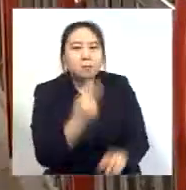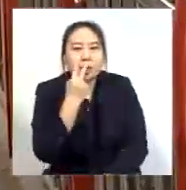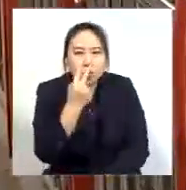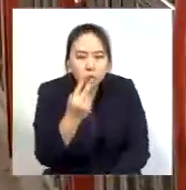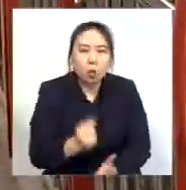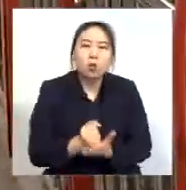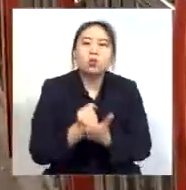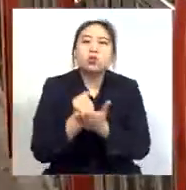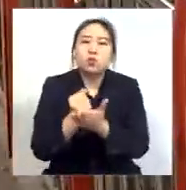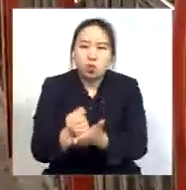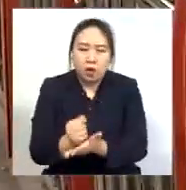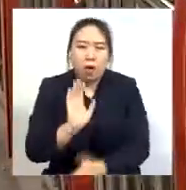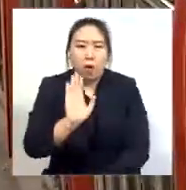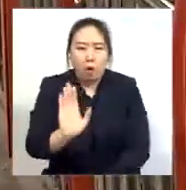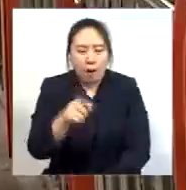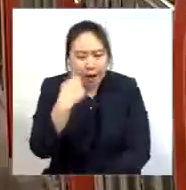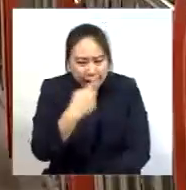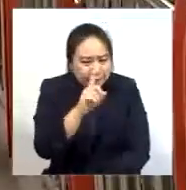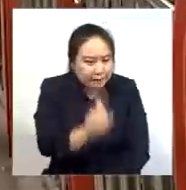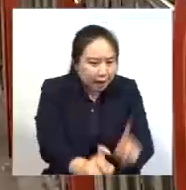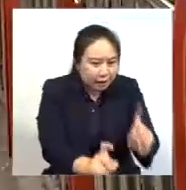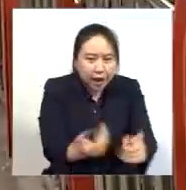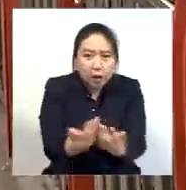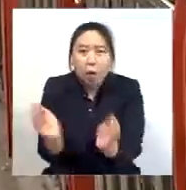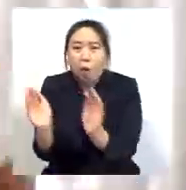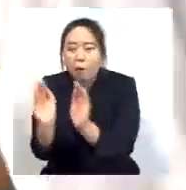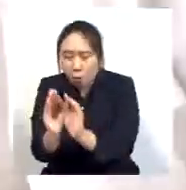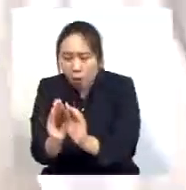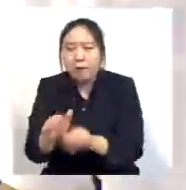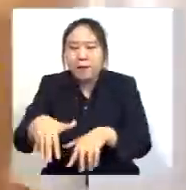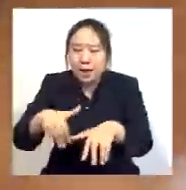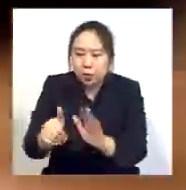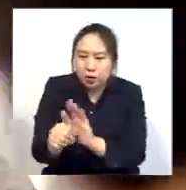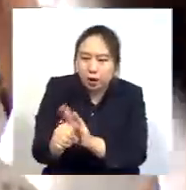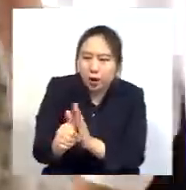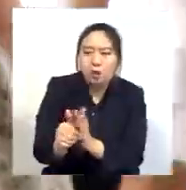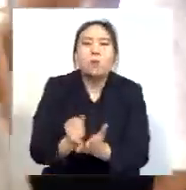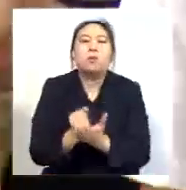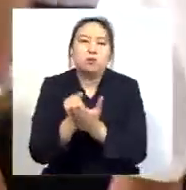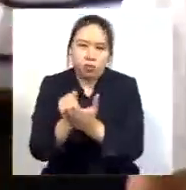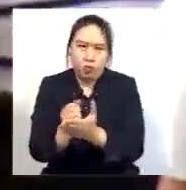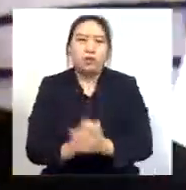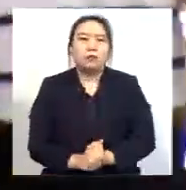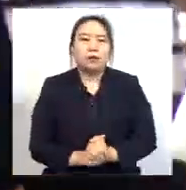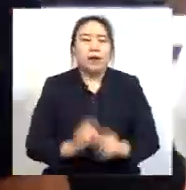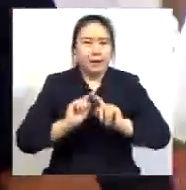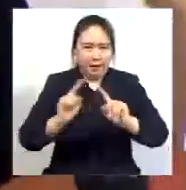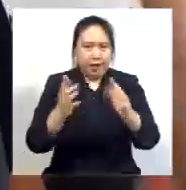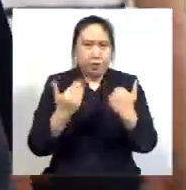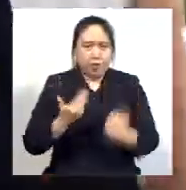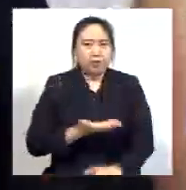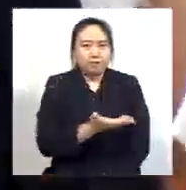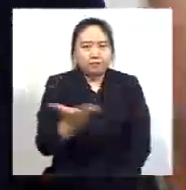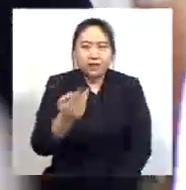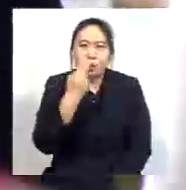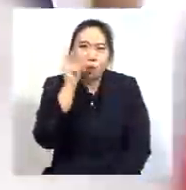ยเหลือเยียวยาทางจิตใจของผู้ที่ได้รับผลกระทบและประชาชนในพื้นที่แต่สำหรับคุณผู้ชมเชื่อว่าตอนนี้หลายคนเนี่ยนั่ง